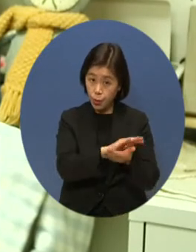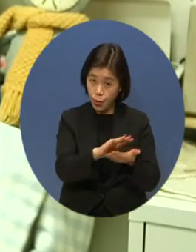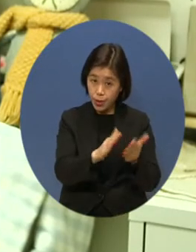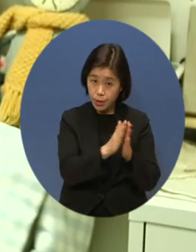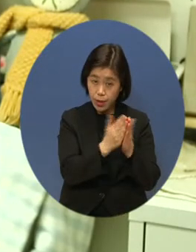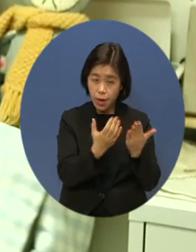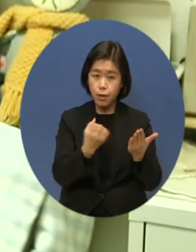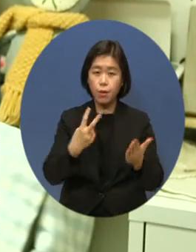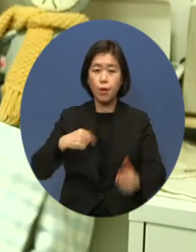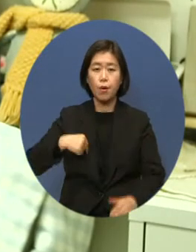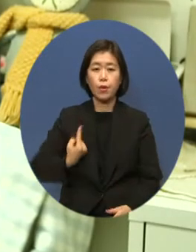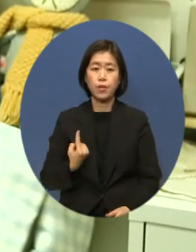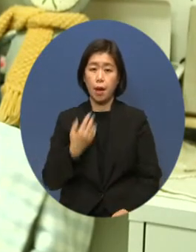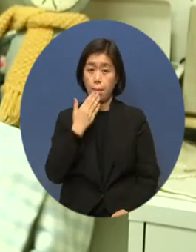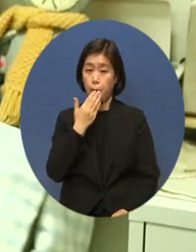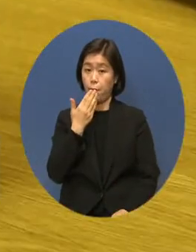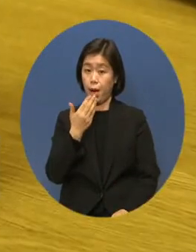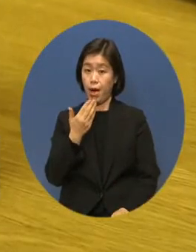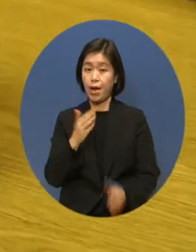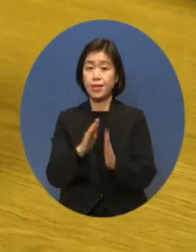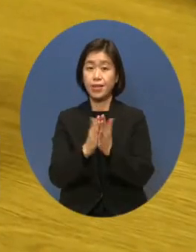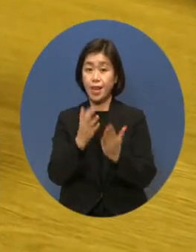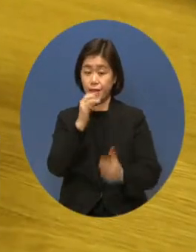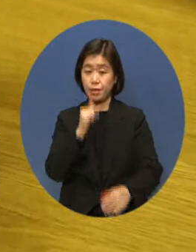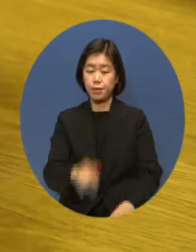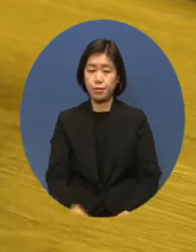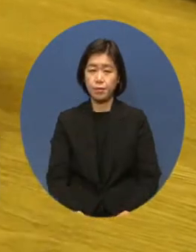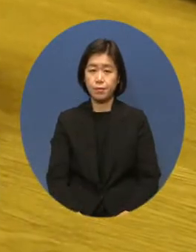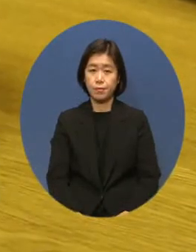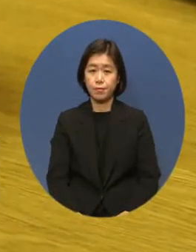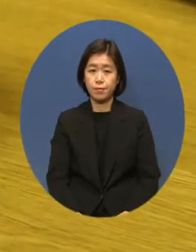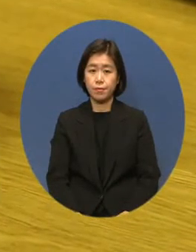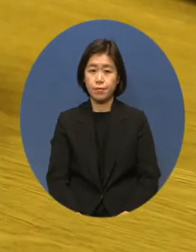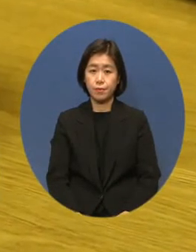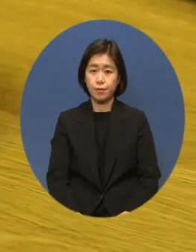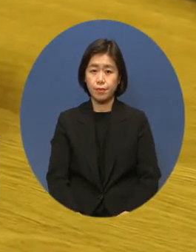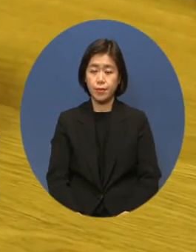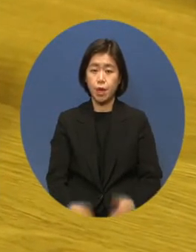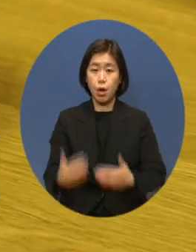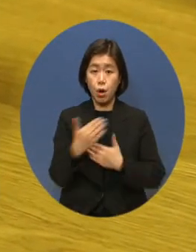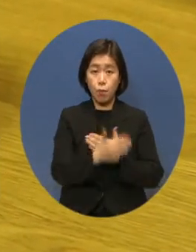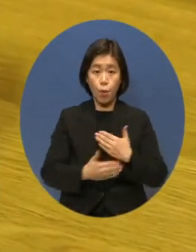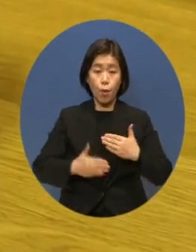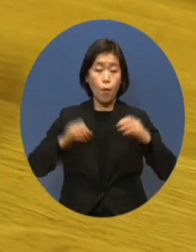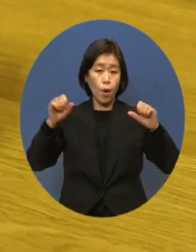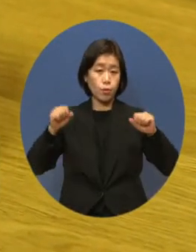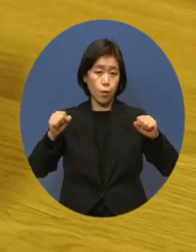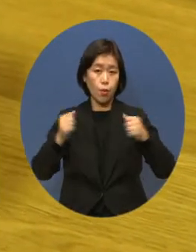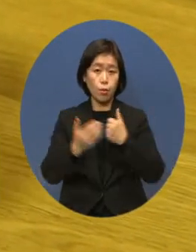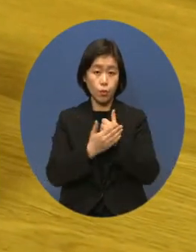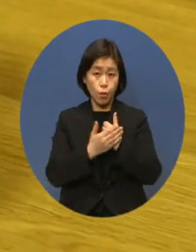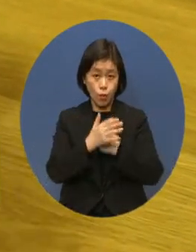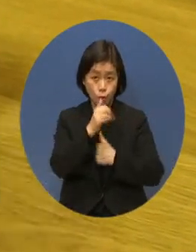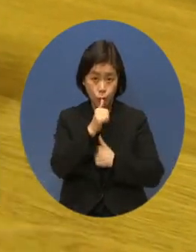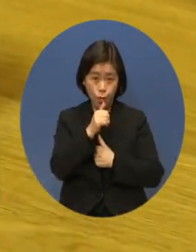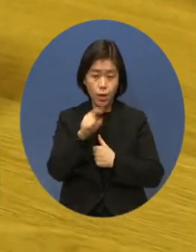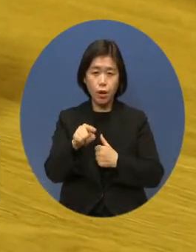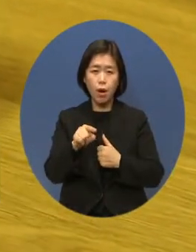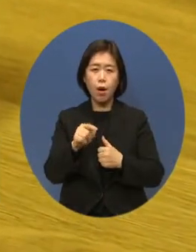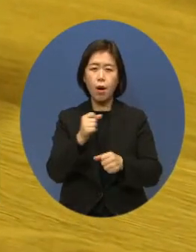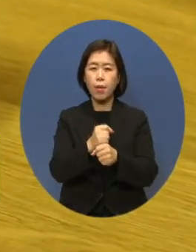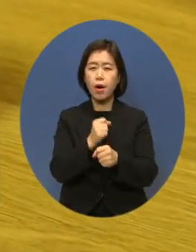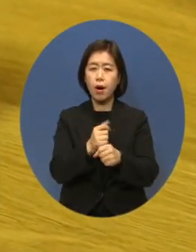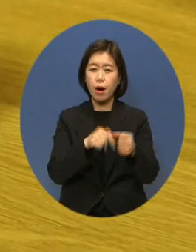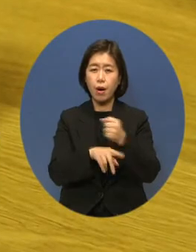그리고 혼자서도 잘해요. 이거 같은 경우는 신체 활동을 도와주는 책이고요. 이 책을 개발한